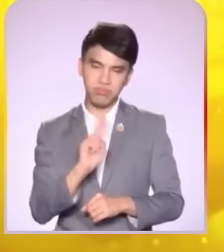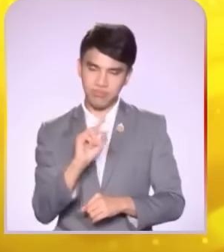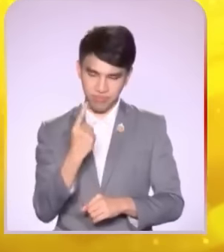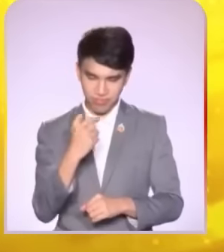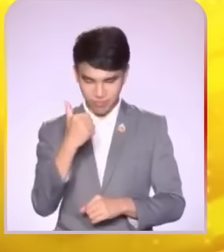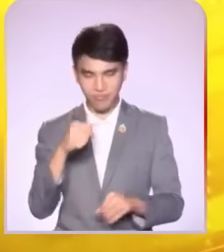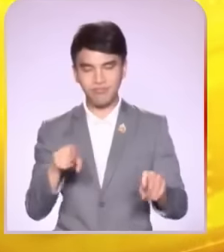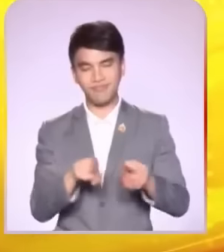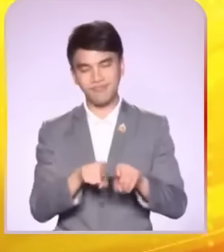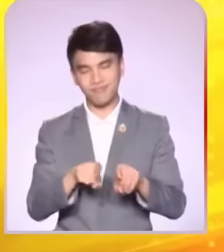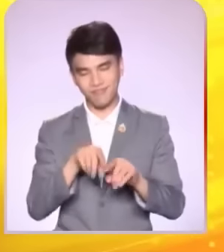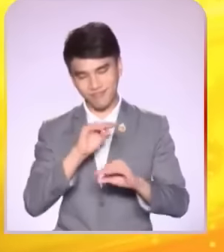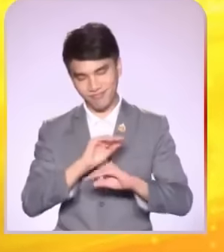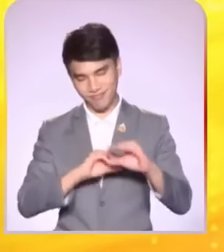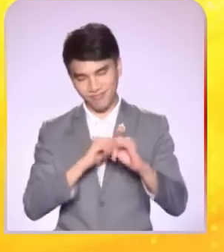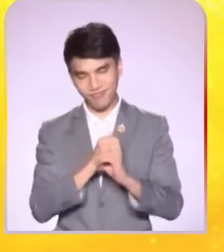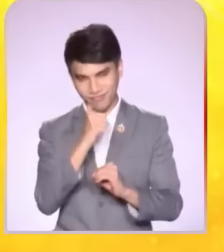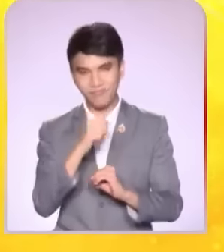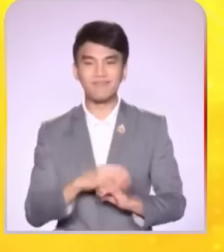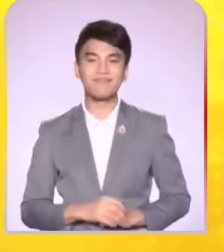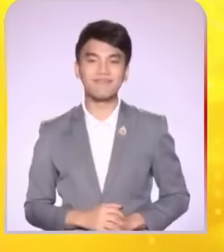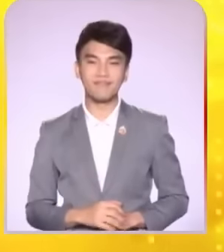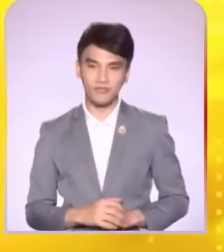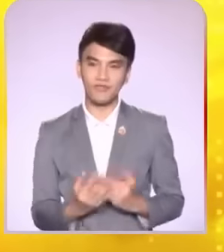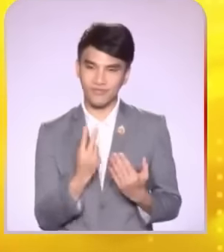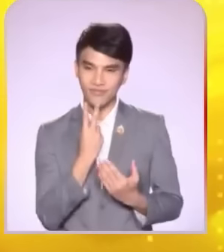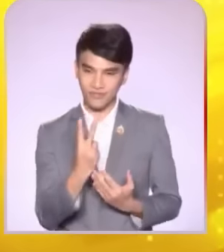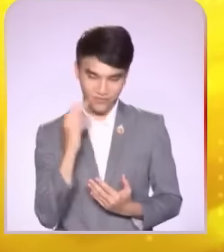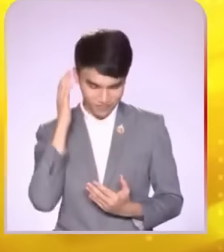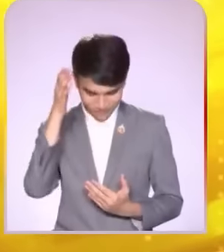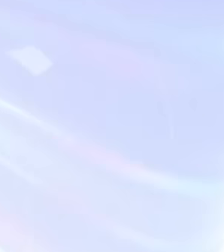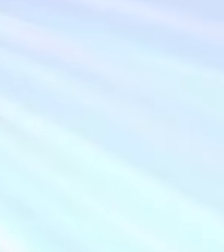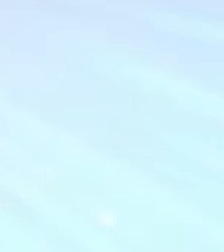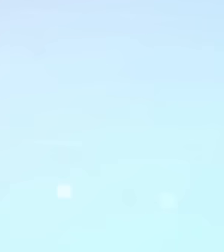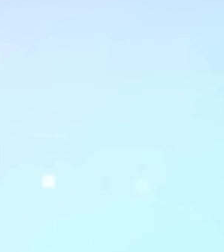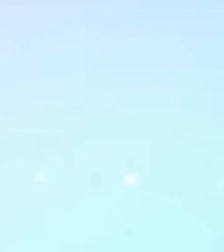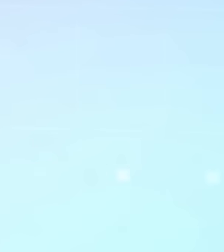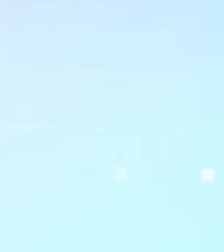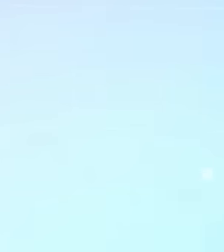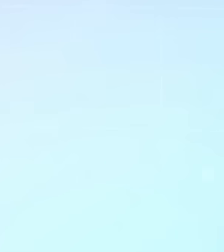ถได้ใช้ได้ร่วมในโครงการต่างๆเหล่านี้ก็เป็นได ้ เอารอติดตามความคืบหน้า